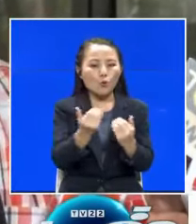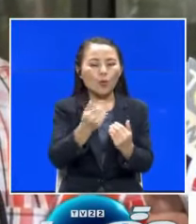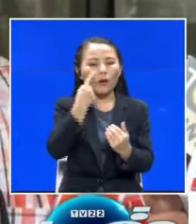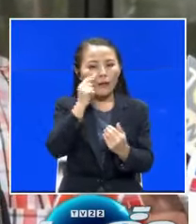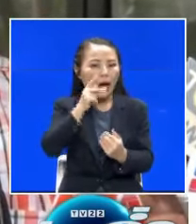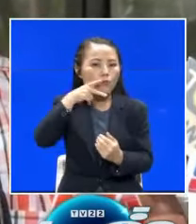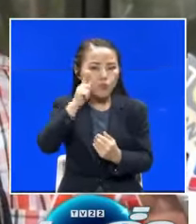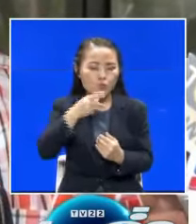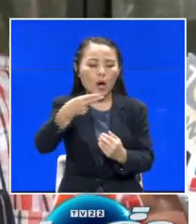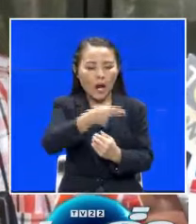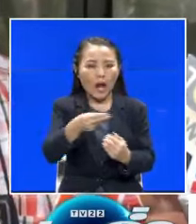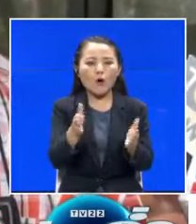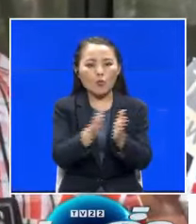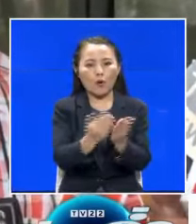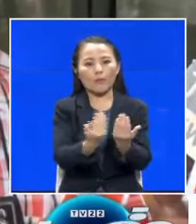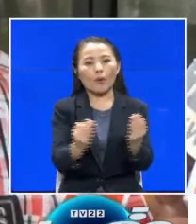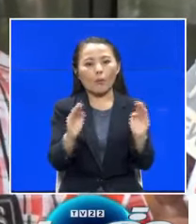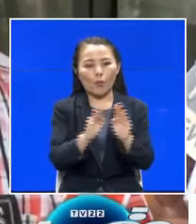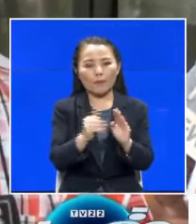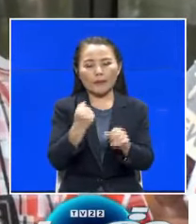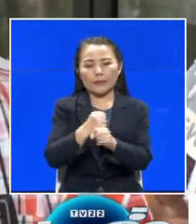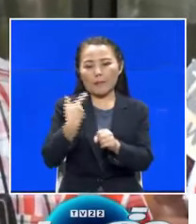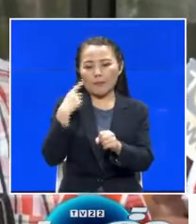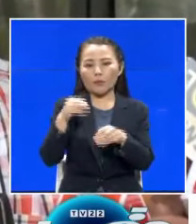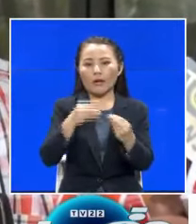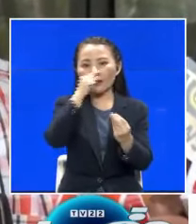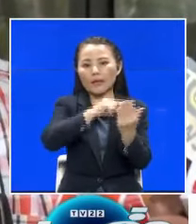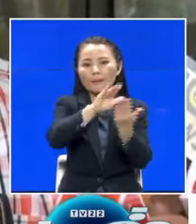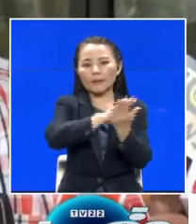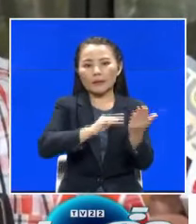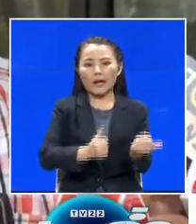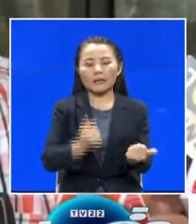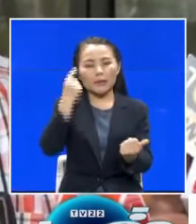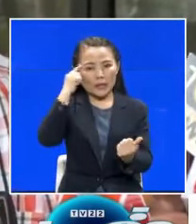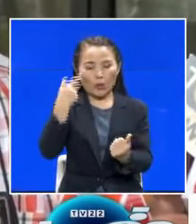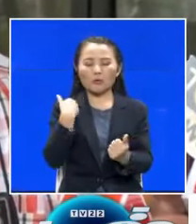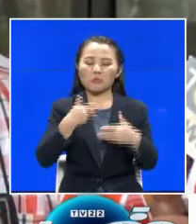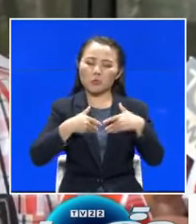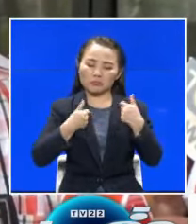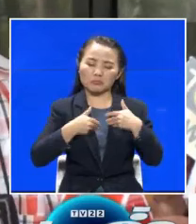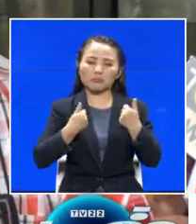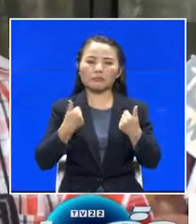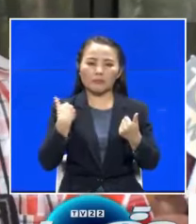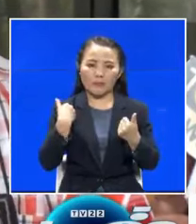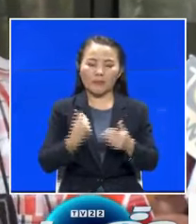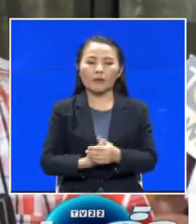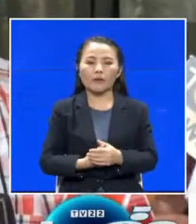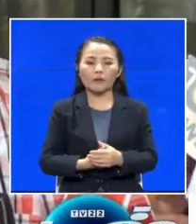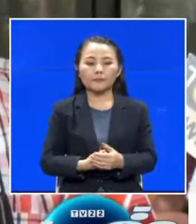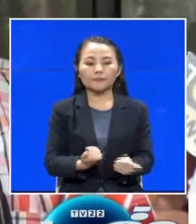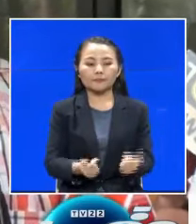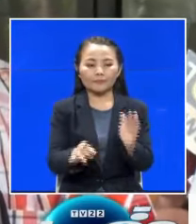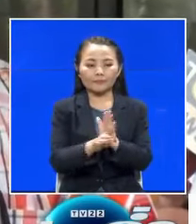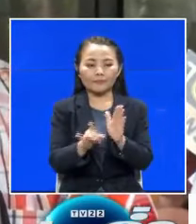ณปู่ของหลานๆรวมทั้งการทำประโยชน์ให้กับบ้านเมืองนับเป็นเรื่องที่น่ายินดีอย่างยิ่งแล้วก็ทิ้งท้ายนะ